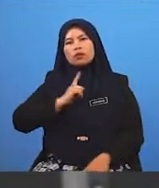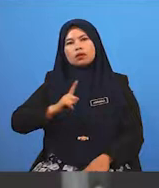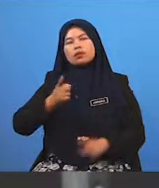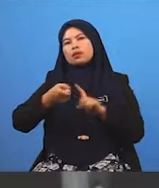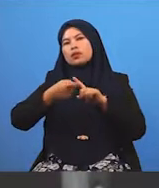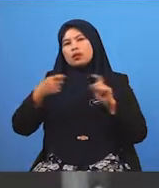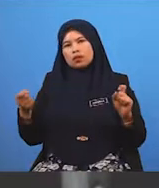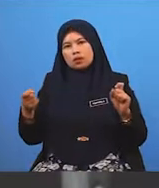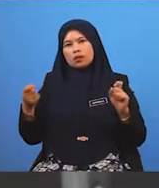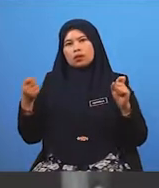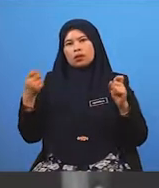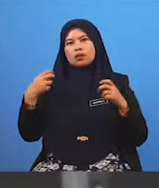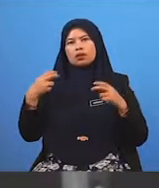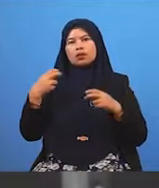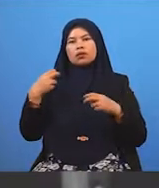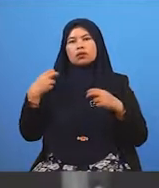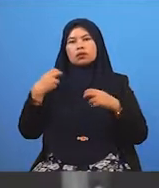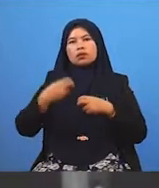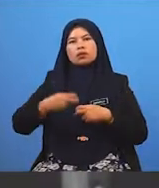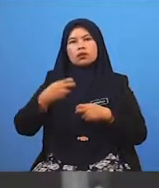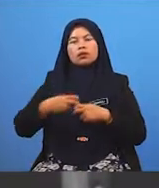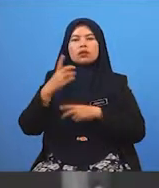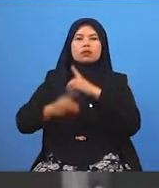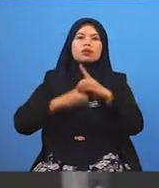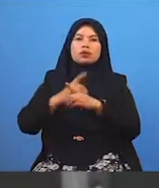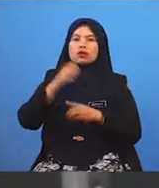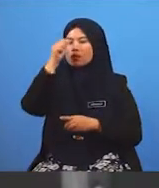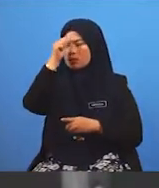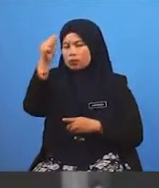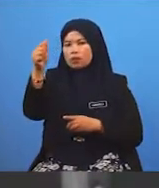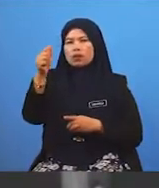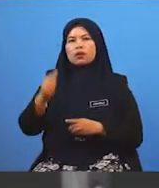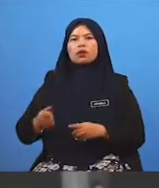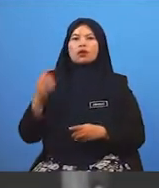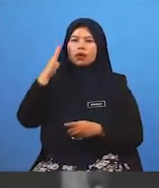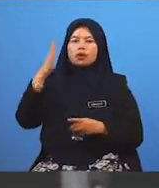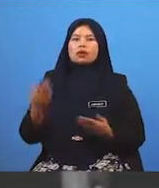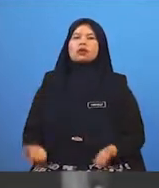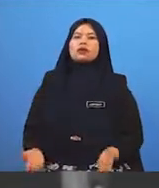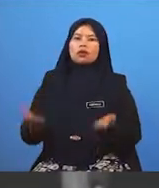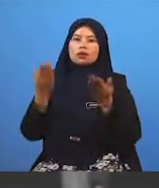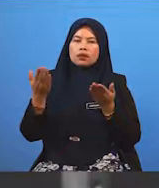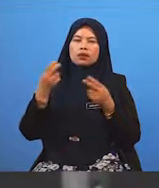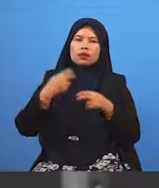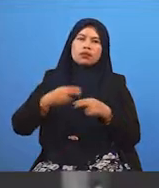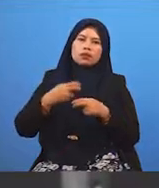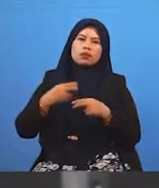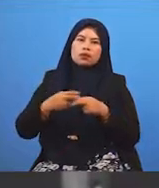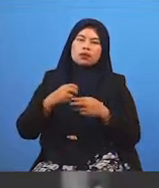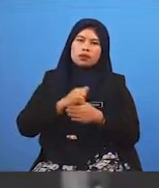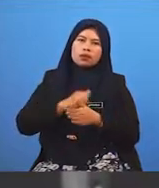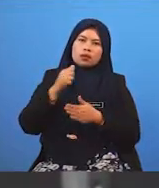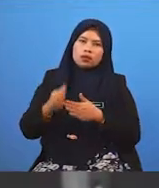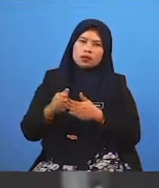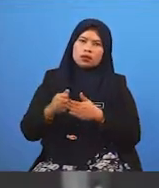dari kesengsaraan di dunia, Allah akan meringankan kesukarannya di akhirat. Yang seterusnya murid-murid, daripada